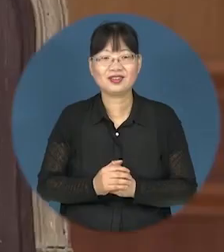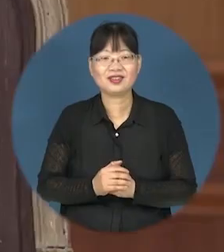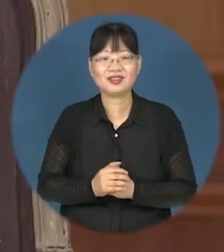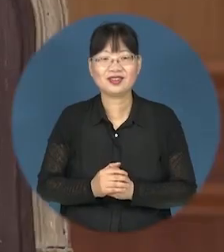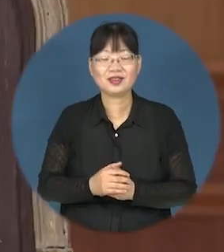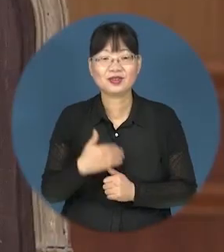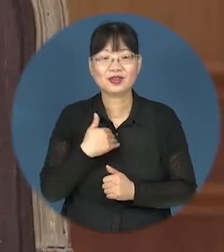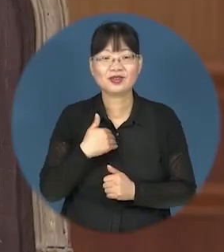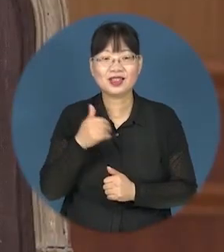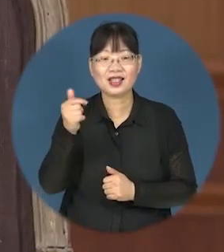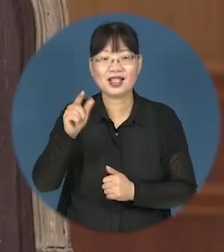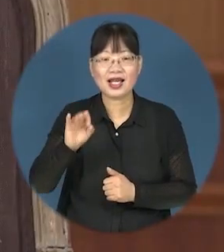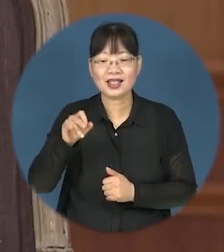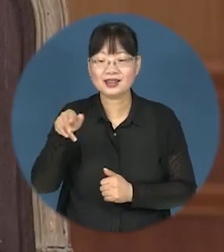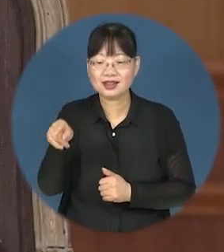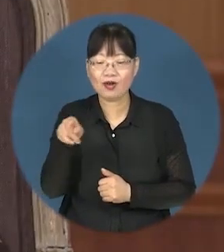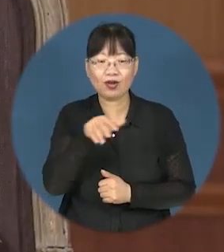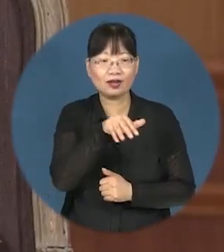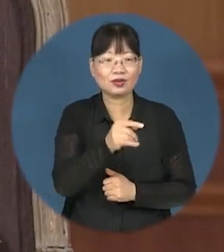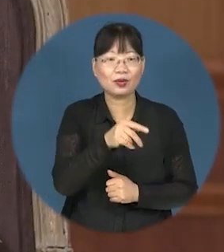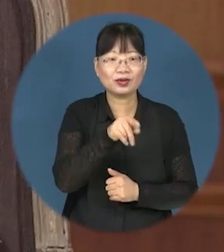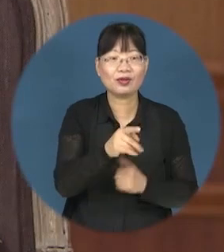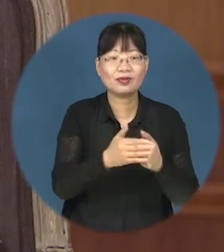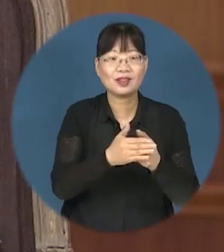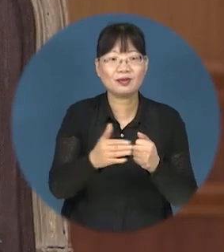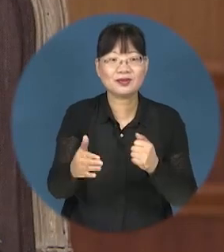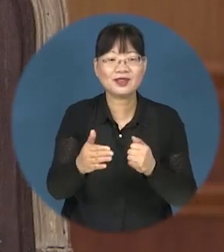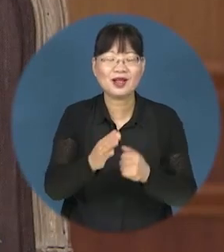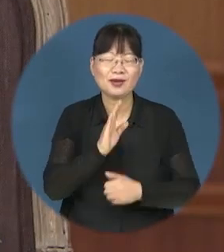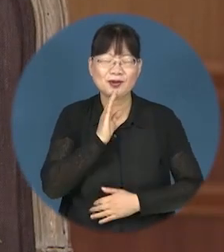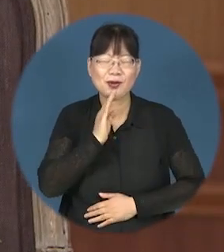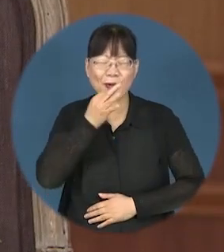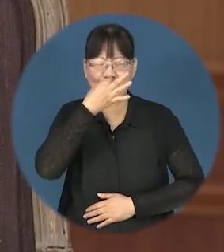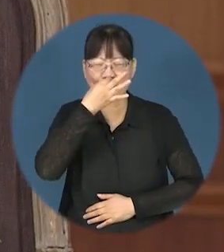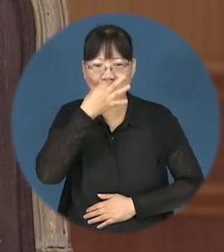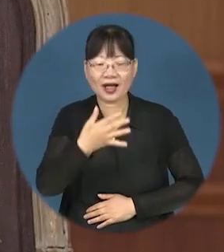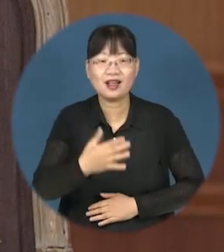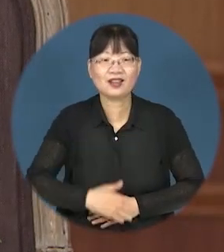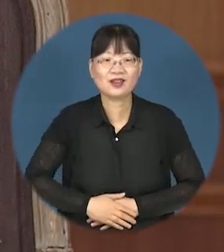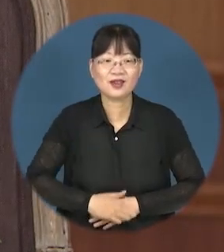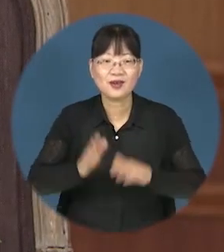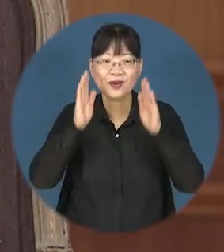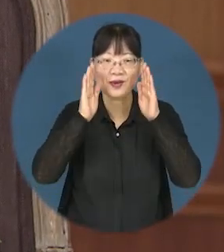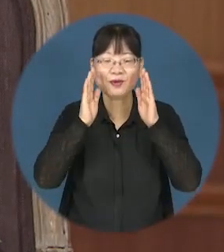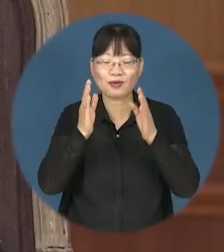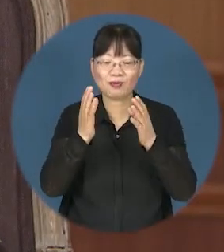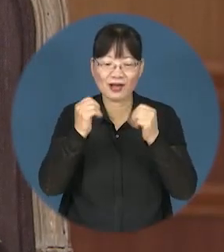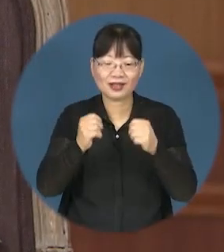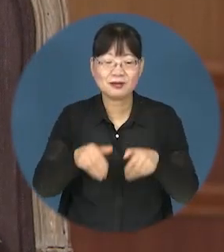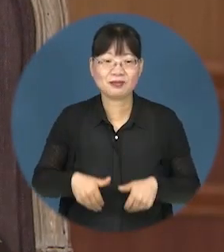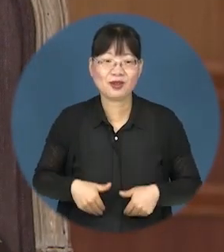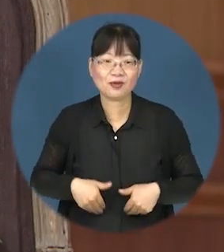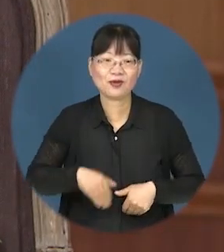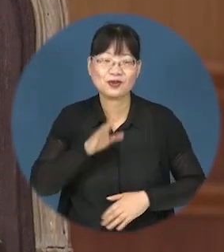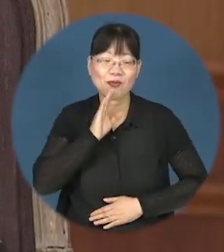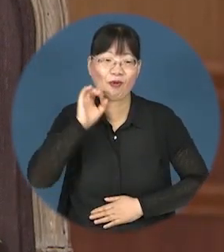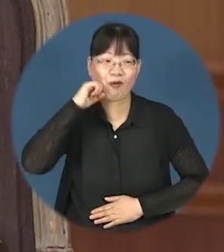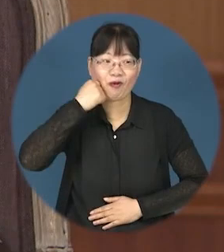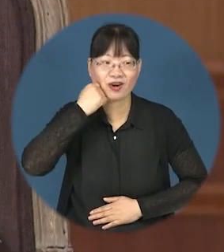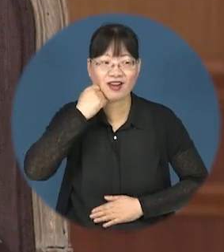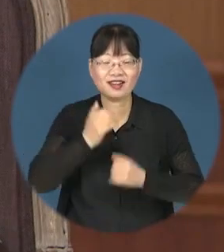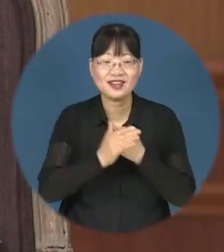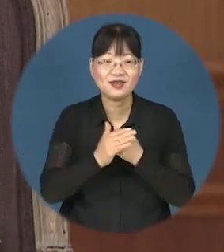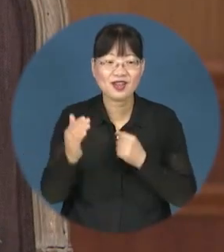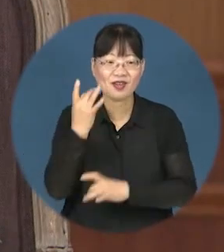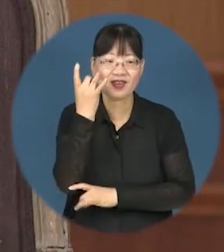네 저도 행 소가 초 수업 됐는데 넘지 못할 벽이 생긴 거죠 공부를 너무 많이 해야 되고 정말 어려웠어요